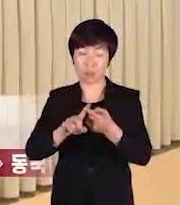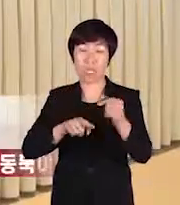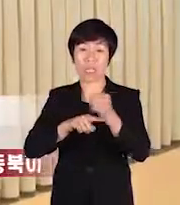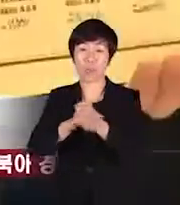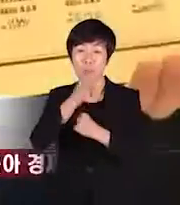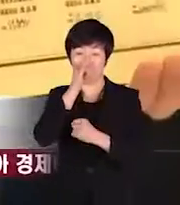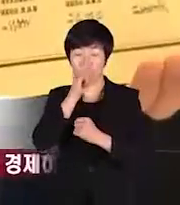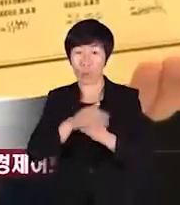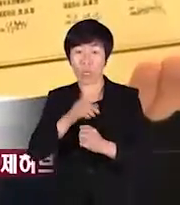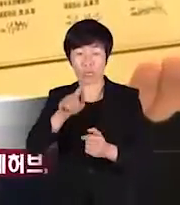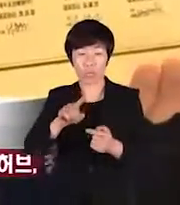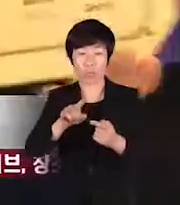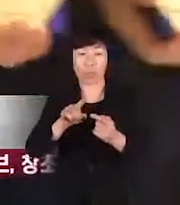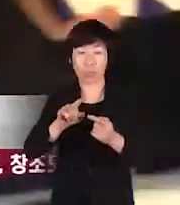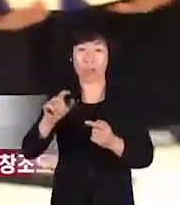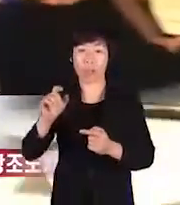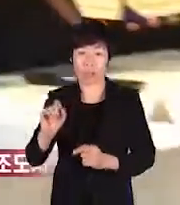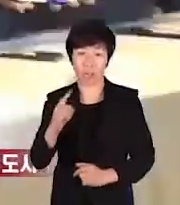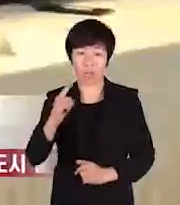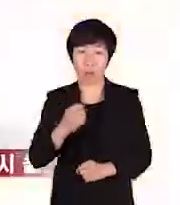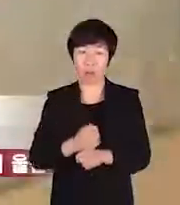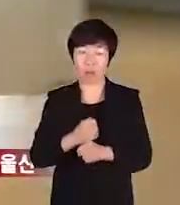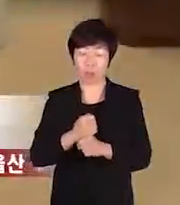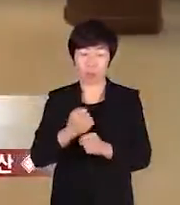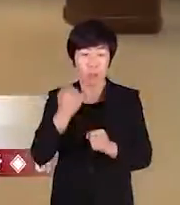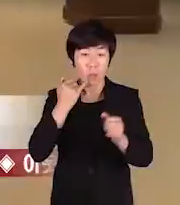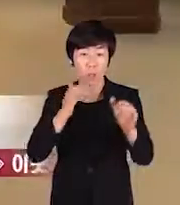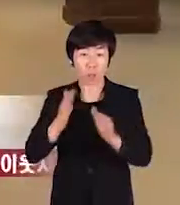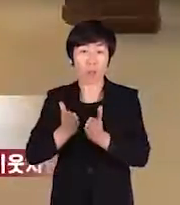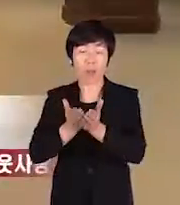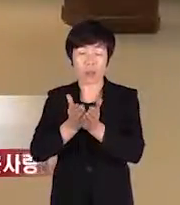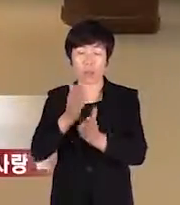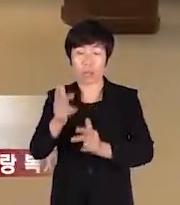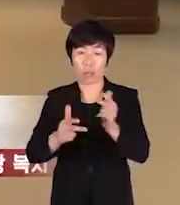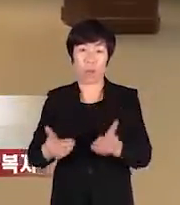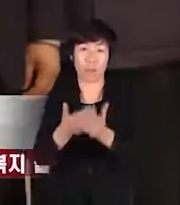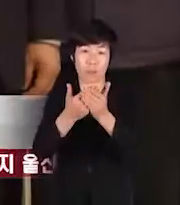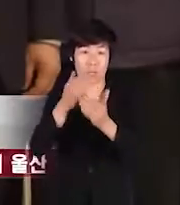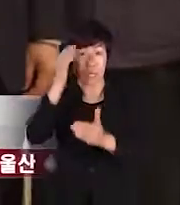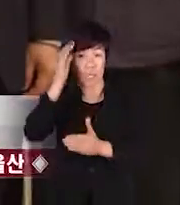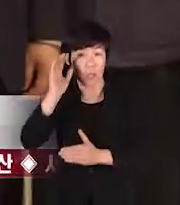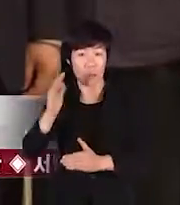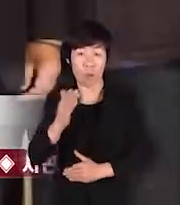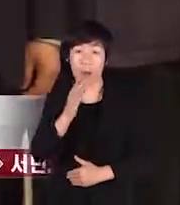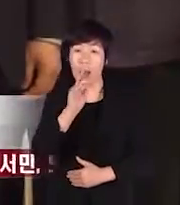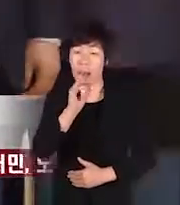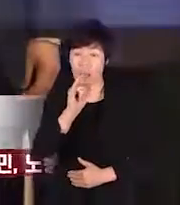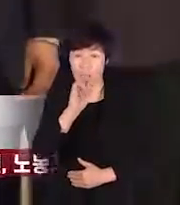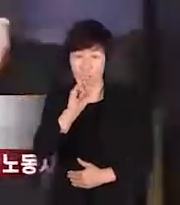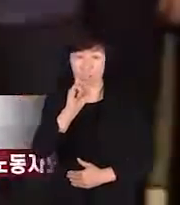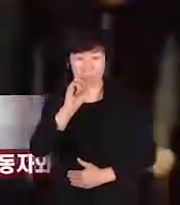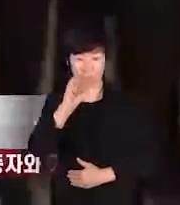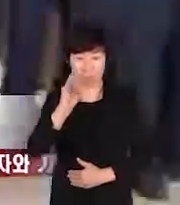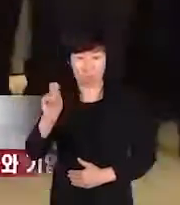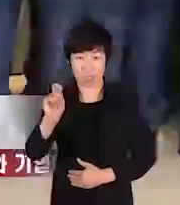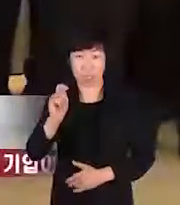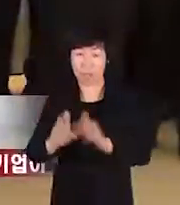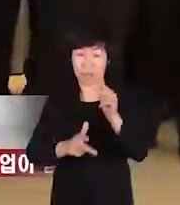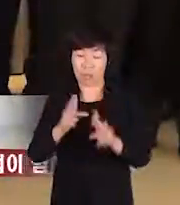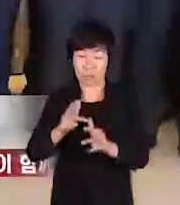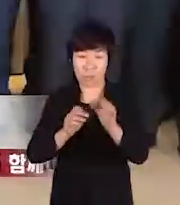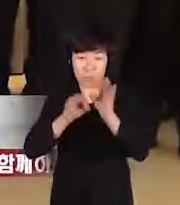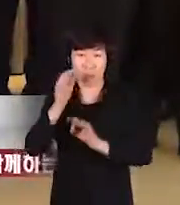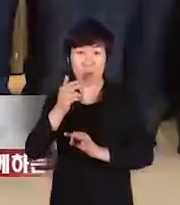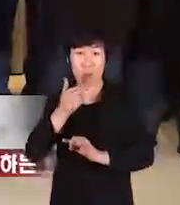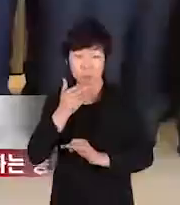ICT 기술 융합을 통한 조선해양산업의 활성화가 기대되고 ICT 융합 조선해양 사업이 차질 없이 추진될 수